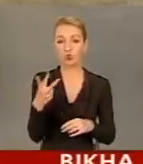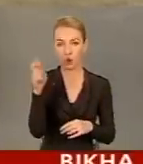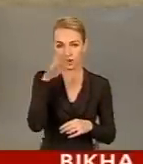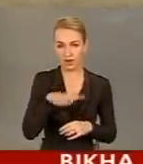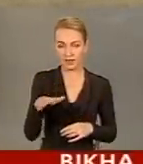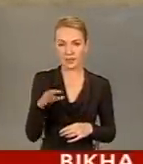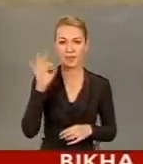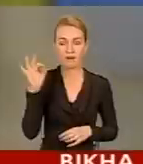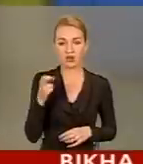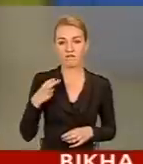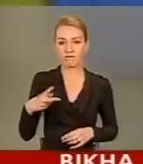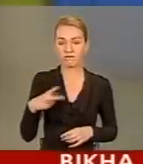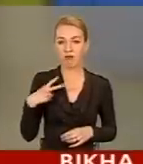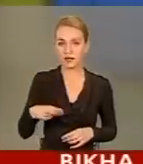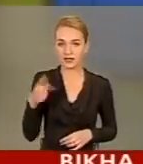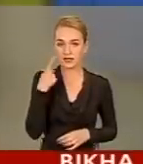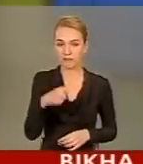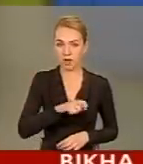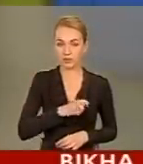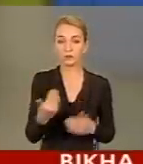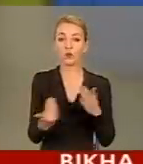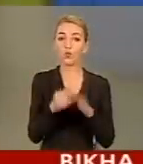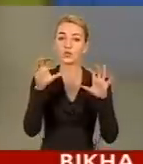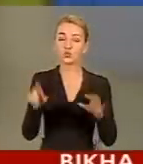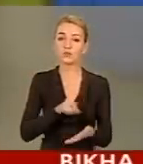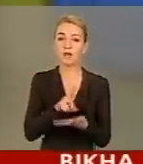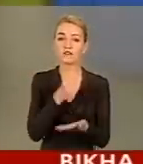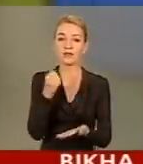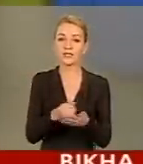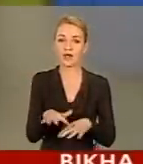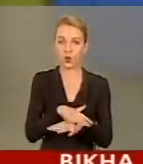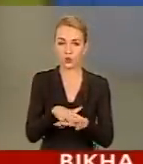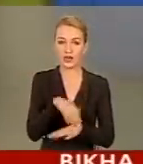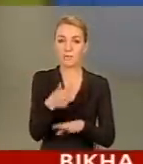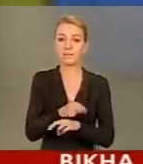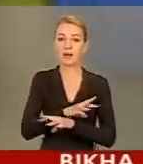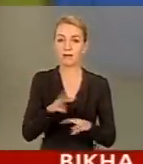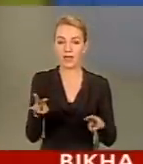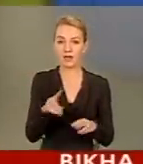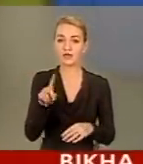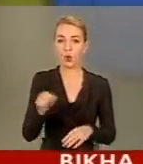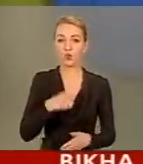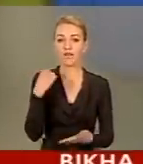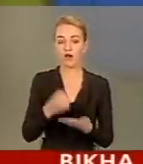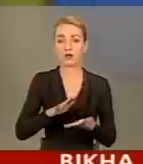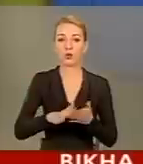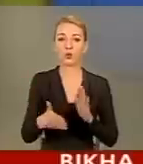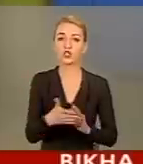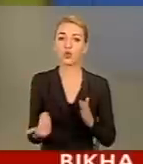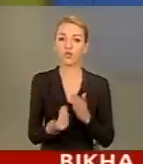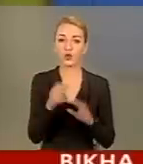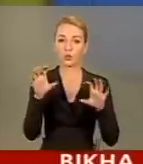Німеччини, Франції та Іспанії. Нову конституцію має схвалити народ. Прем'єр Арсеній Яценюк за ухвалення положення